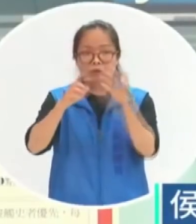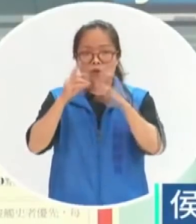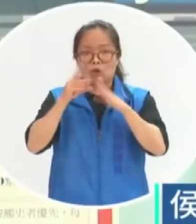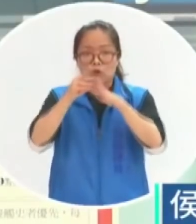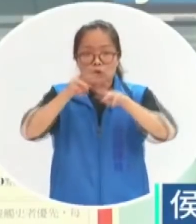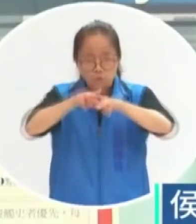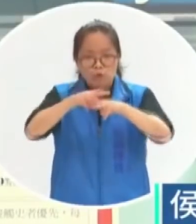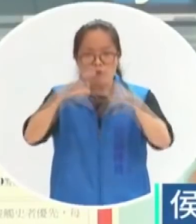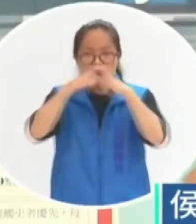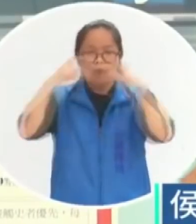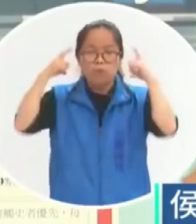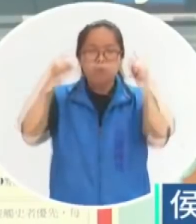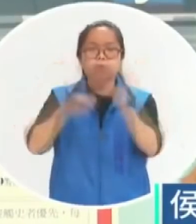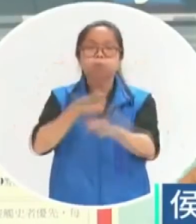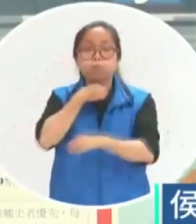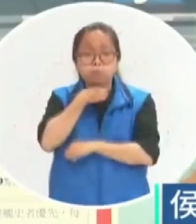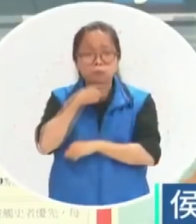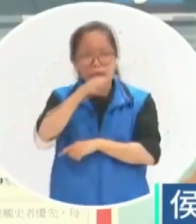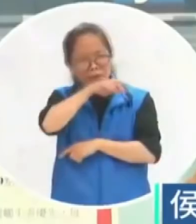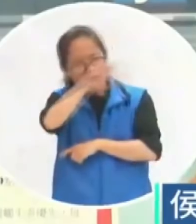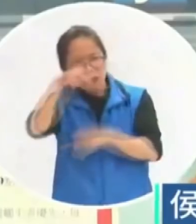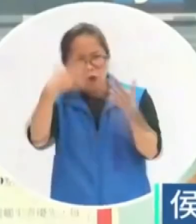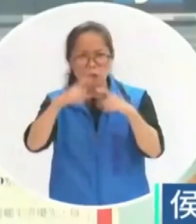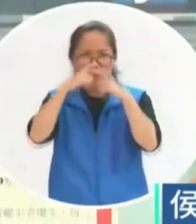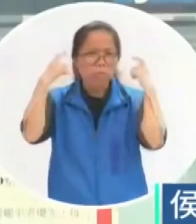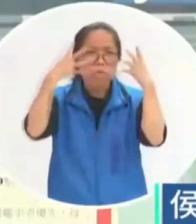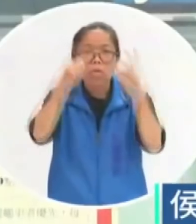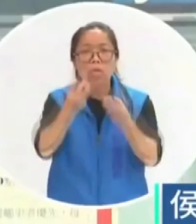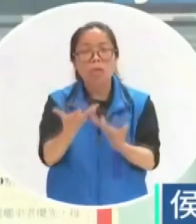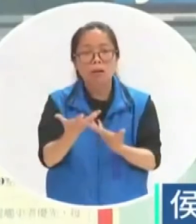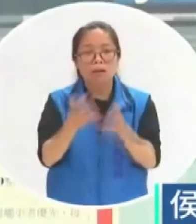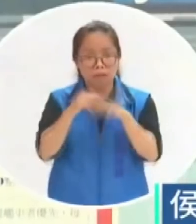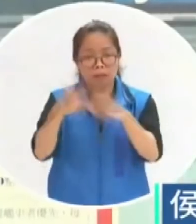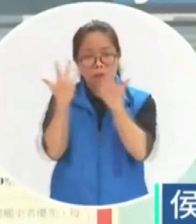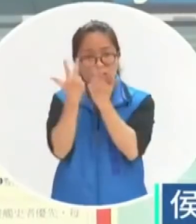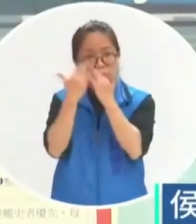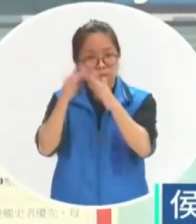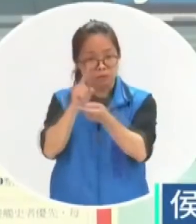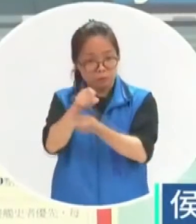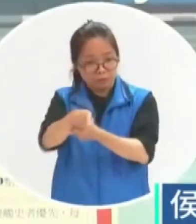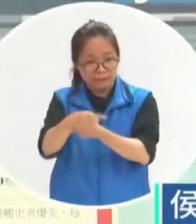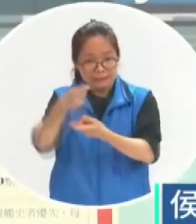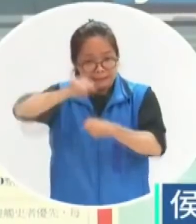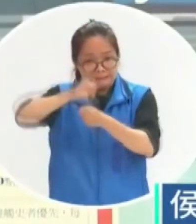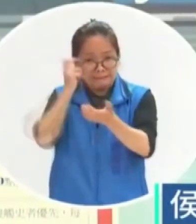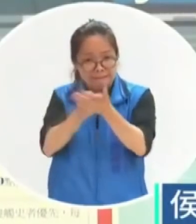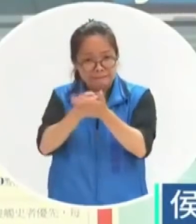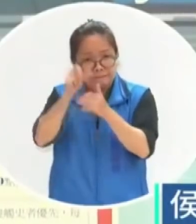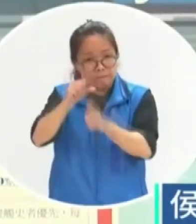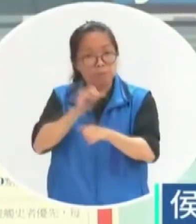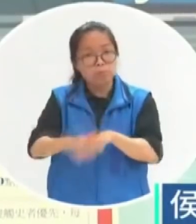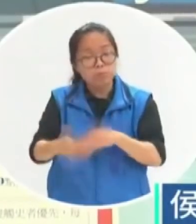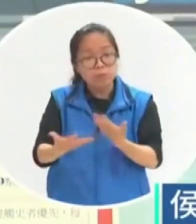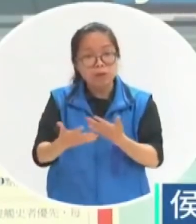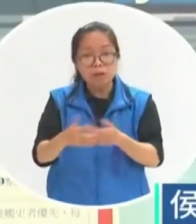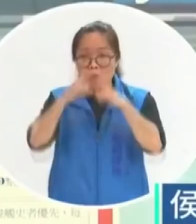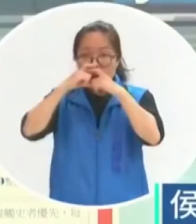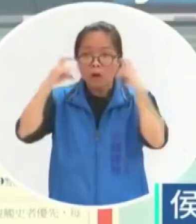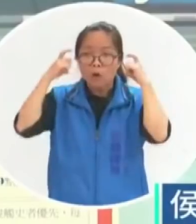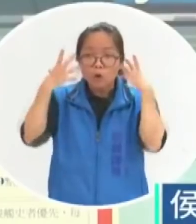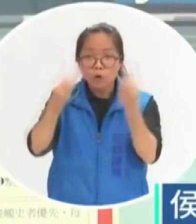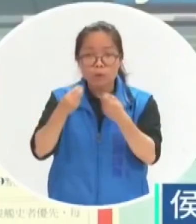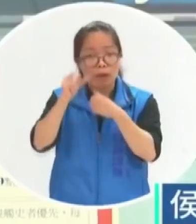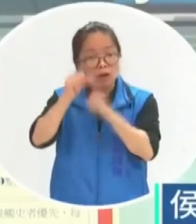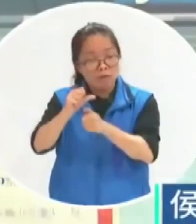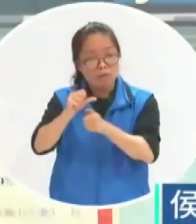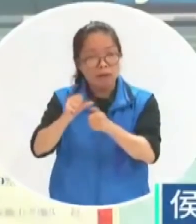罩，但是今天有很多人发现路上还是有人没戴口罩，那我们新北市目前会加强取缔吗？我们没戴口罩要开